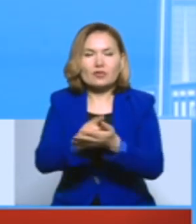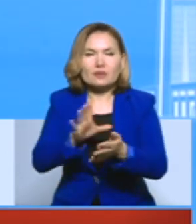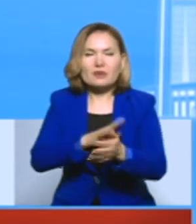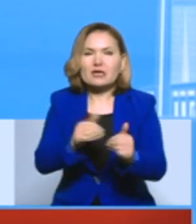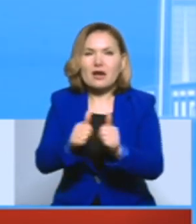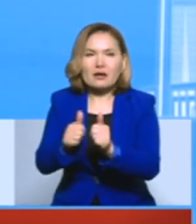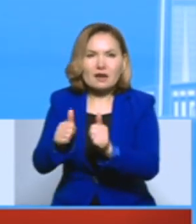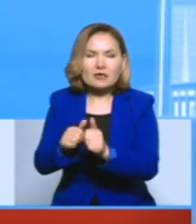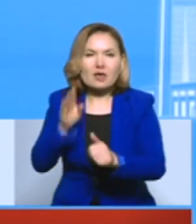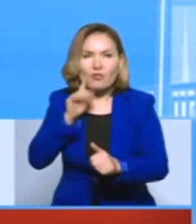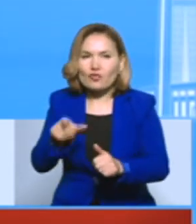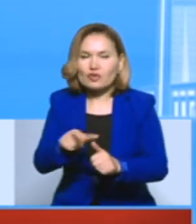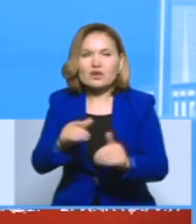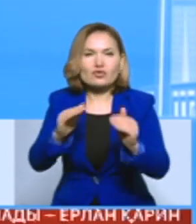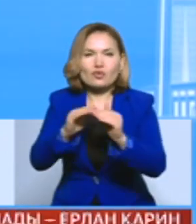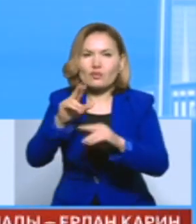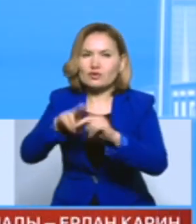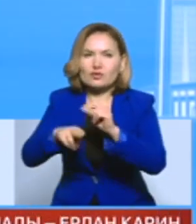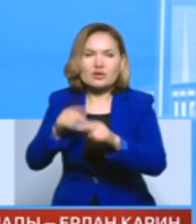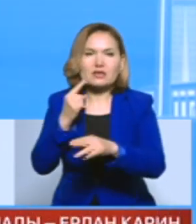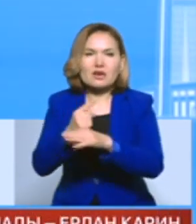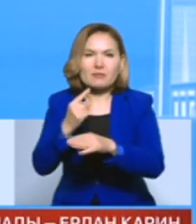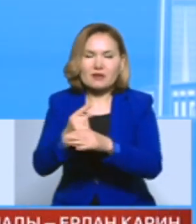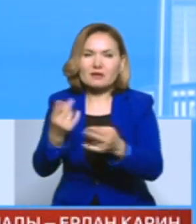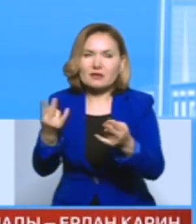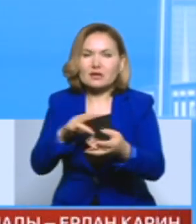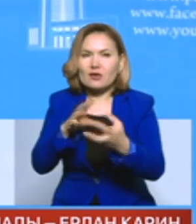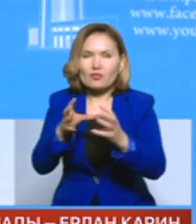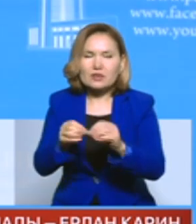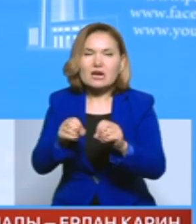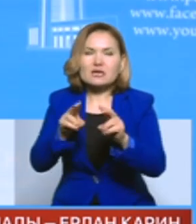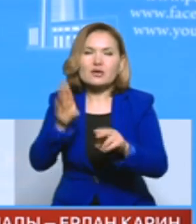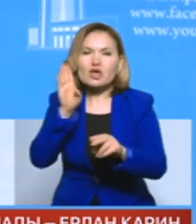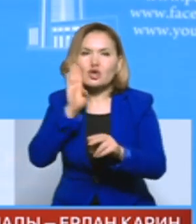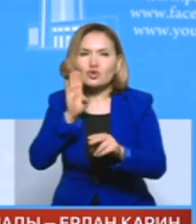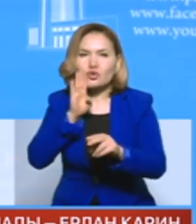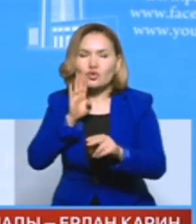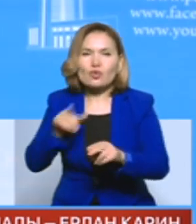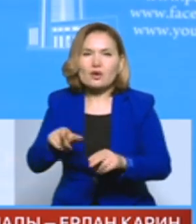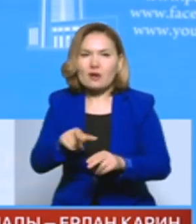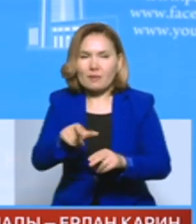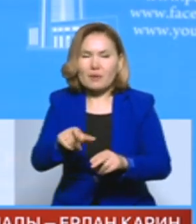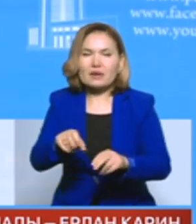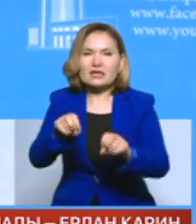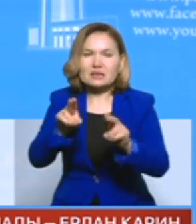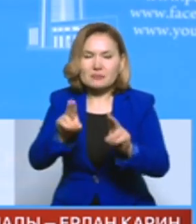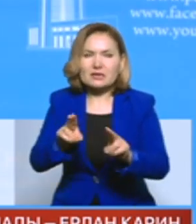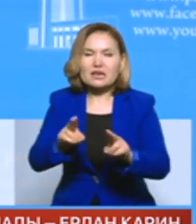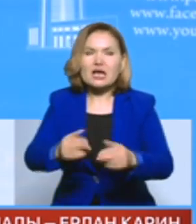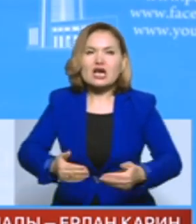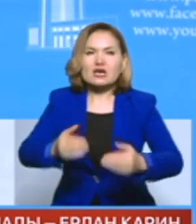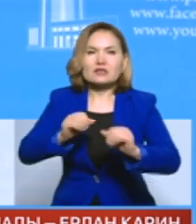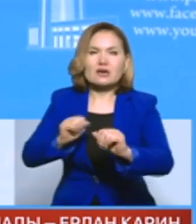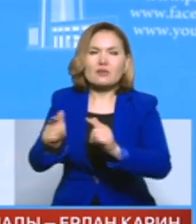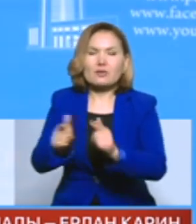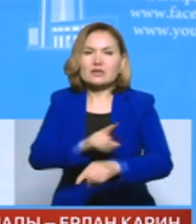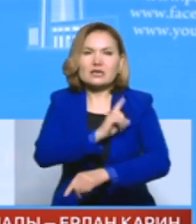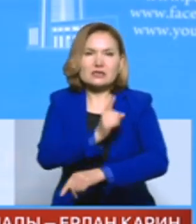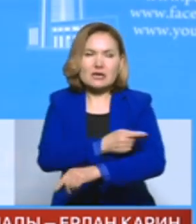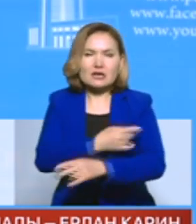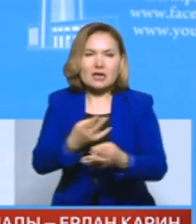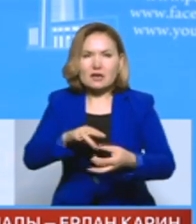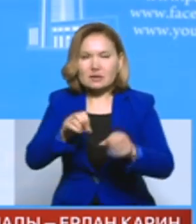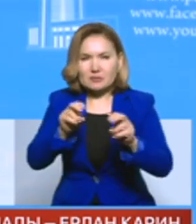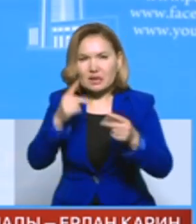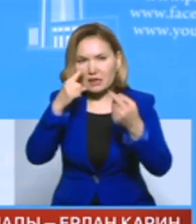жасанды арналар жасау керек. Одан кейін қауіпті аймақтарға су құймалар керек. Одан кейін сол өзен көлдің маңында орналасқан ауылдардың балансында міндетті түрде